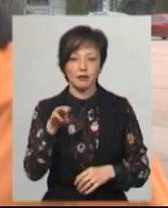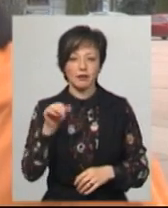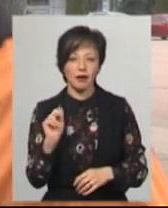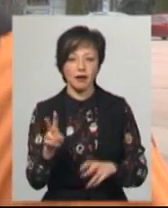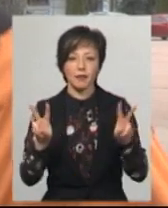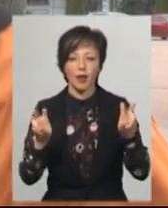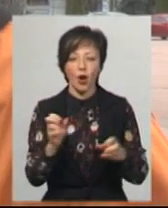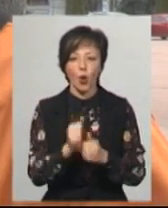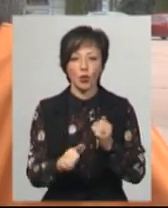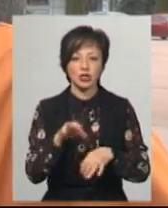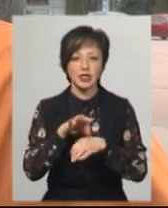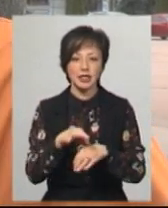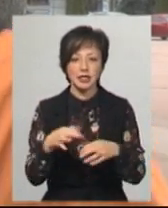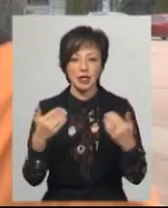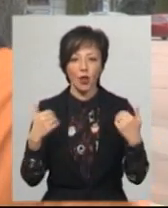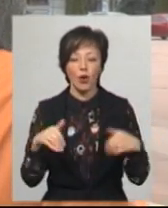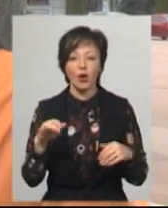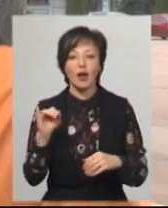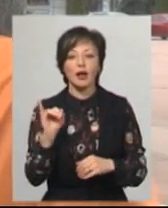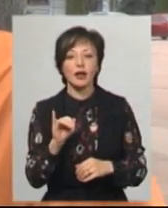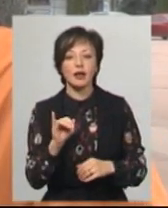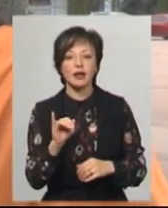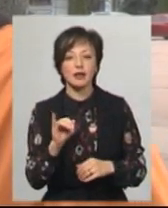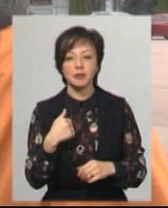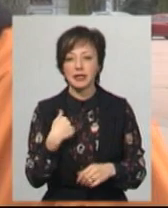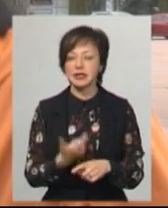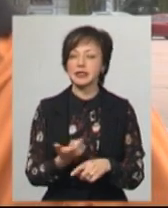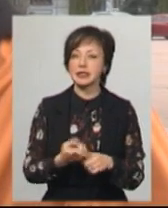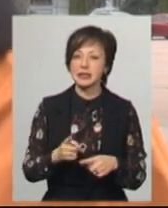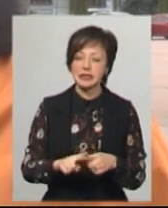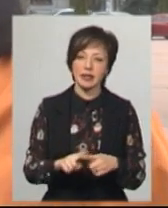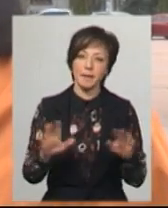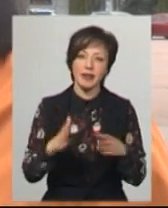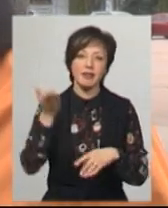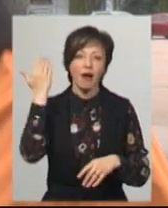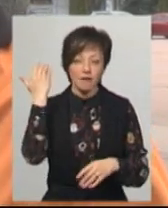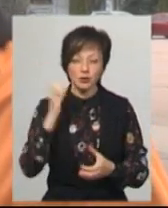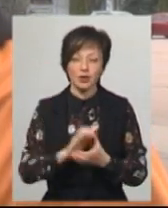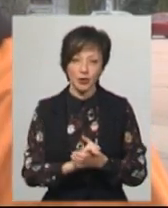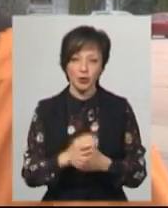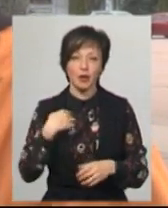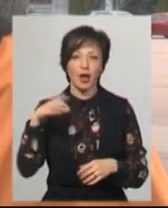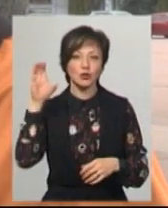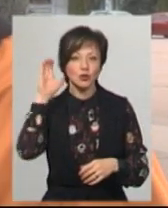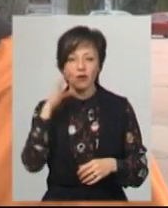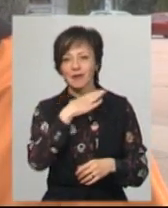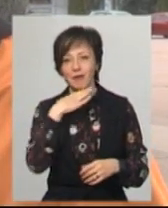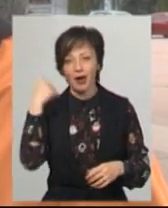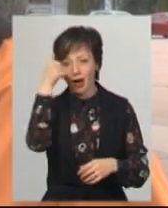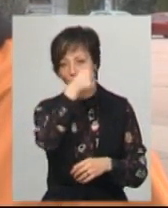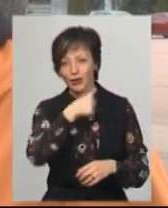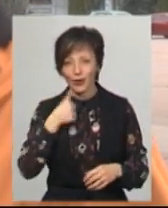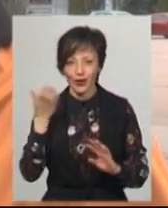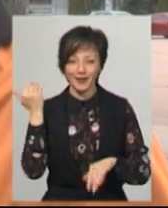називається «Кожне тіло». І, ну, мені ця пісня дуже давно знайома, я слухав її багато років